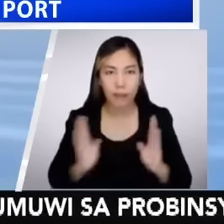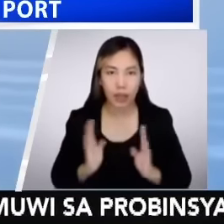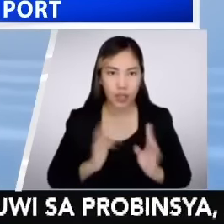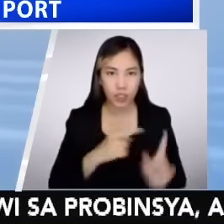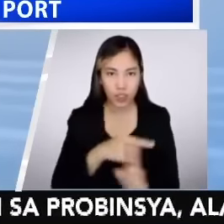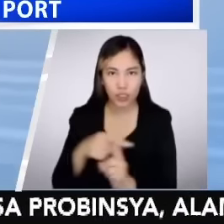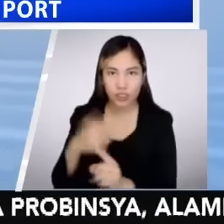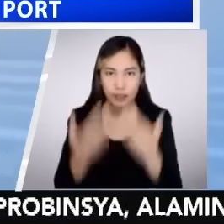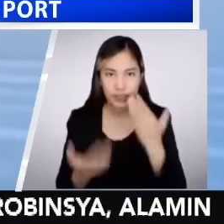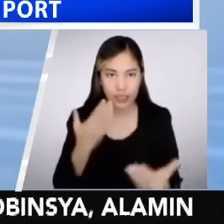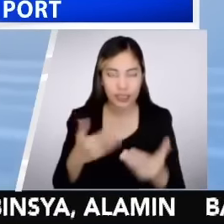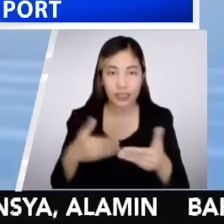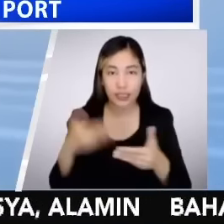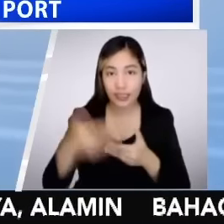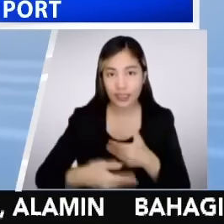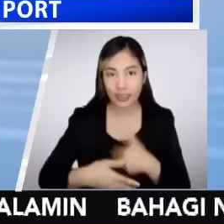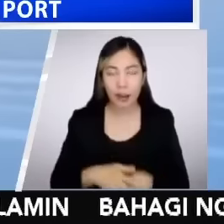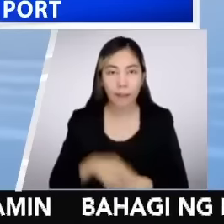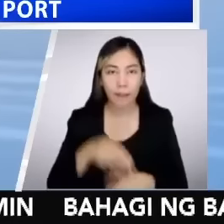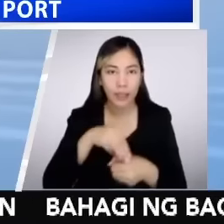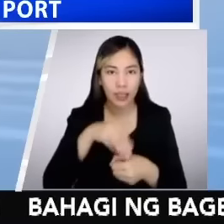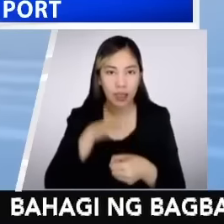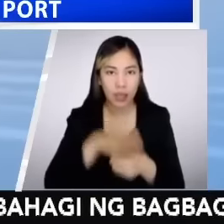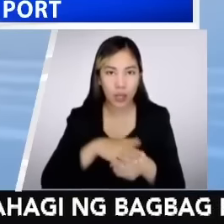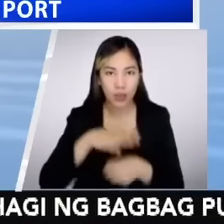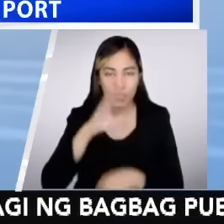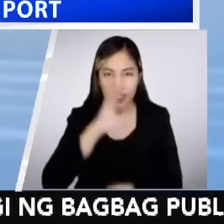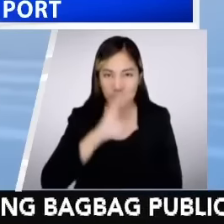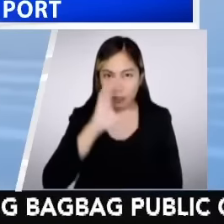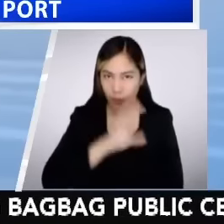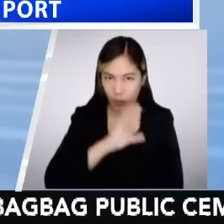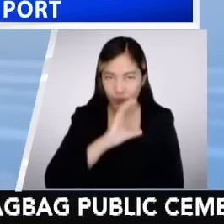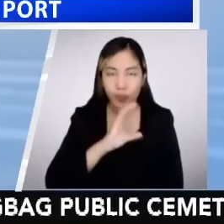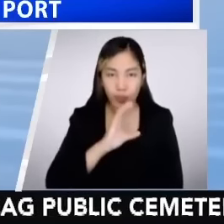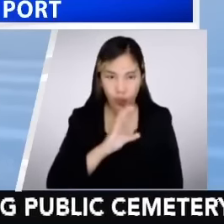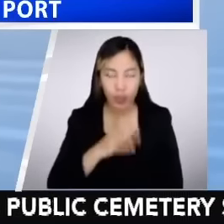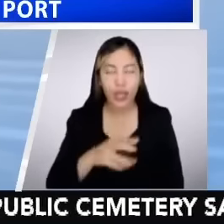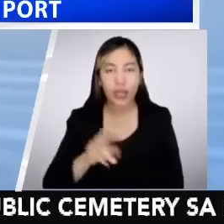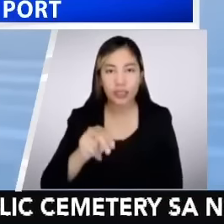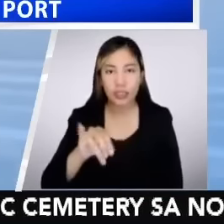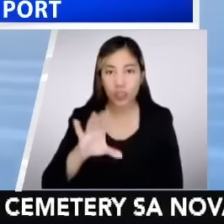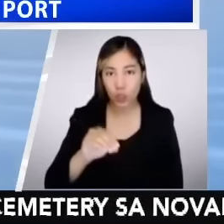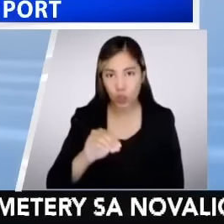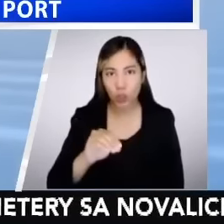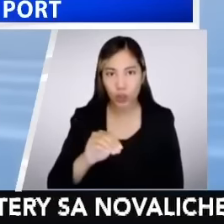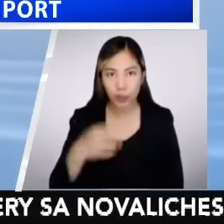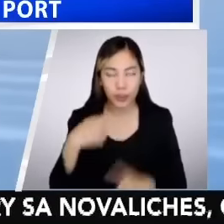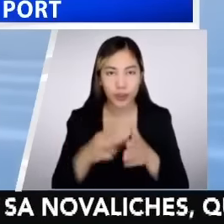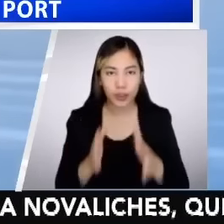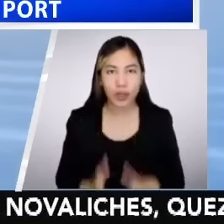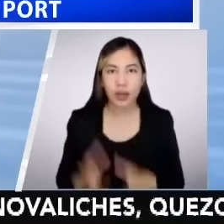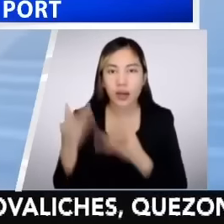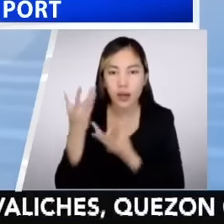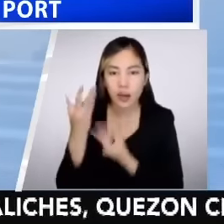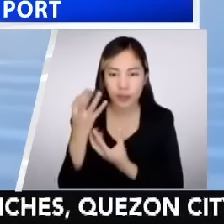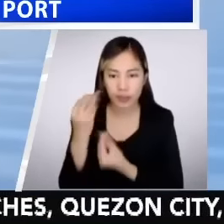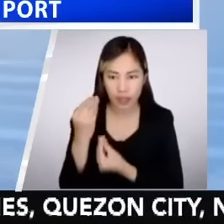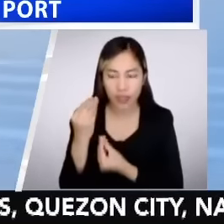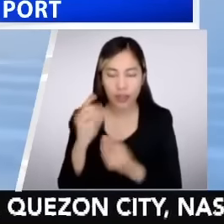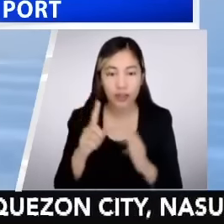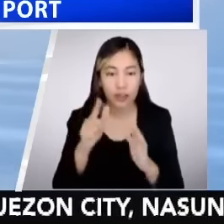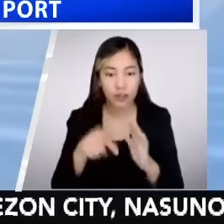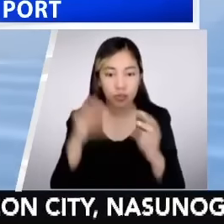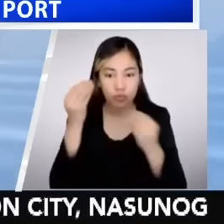Cebu, si Nico Sereno. Ang latest namang sitwasyon sa Batangas Port, ihahatid ni JP Soriano.